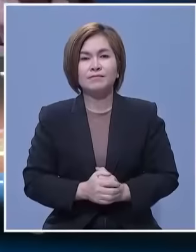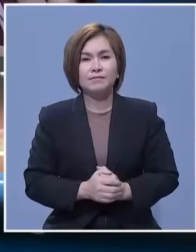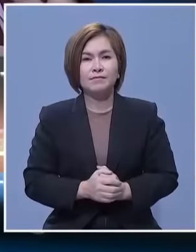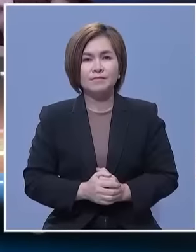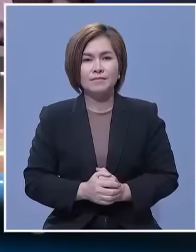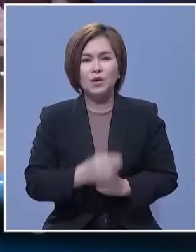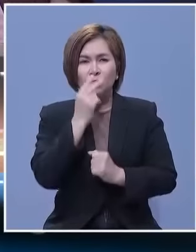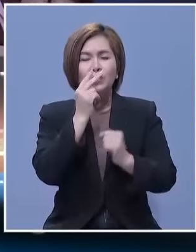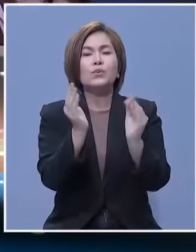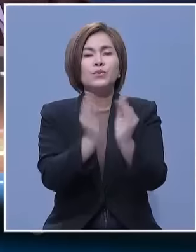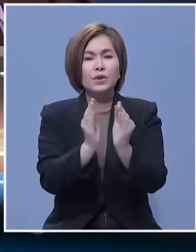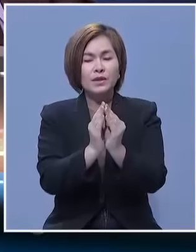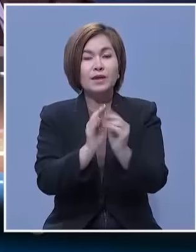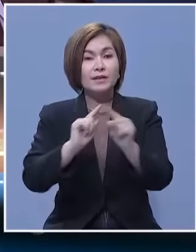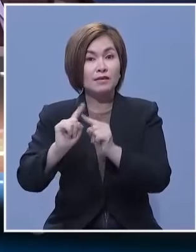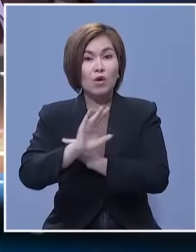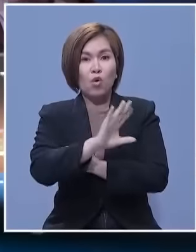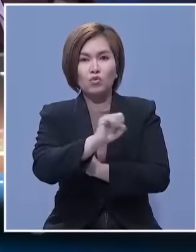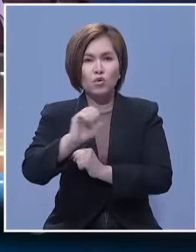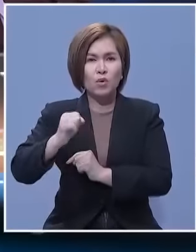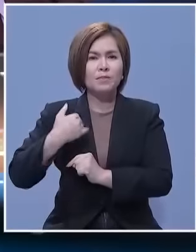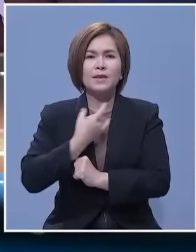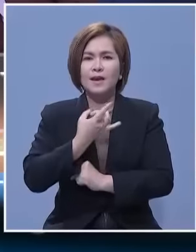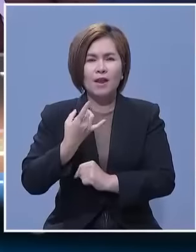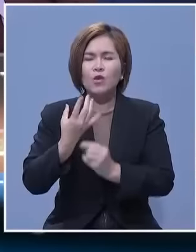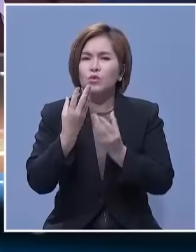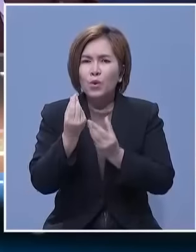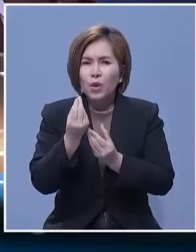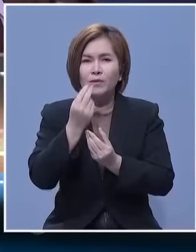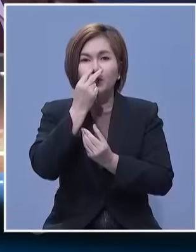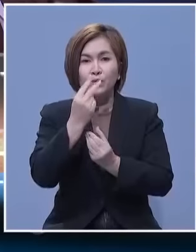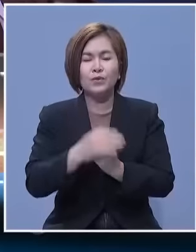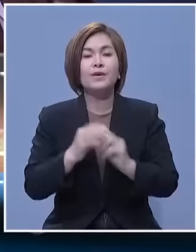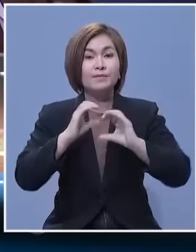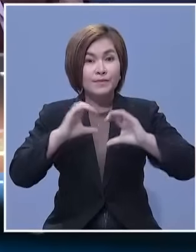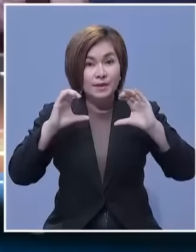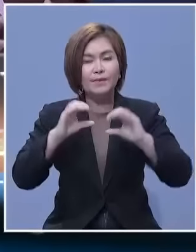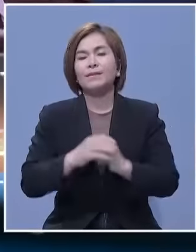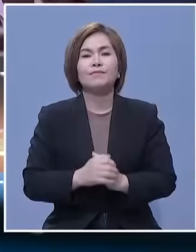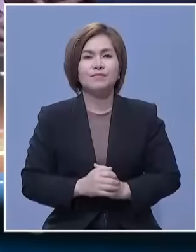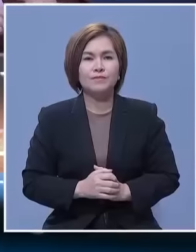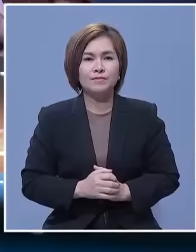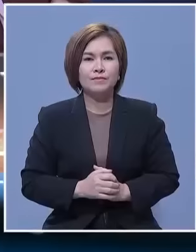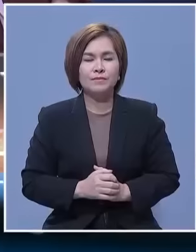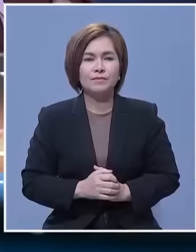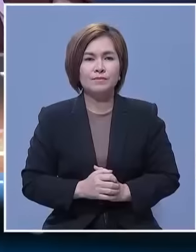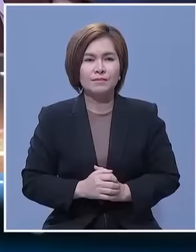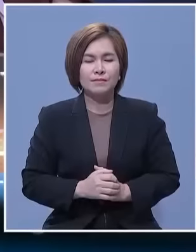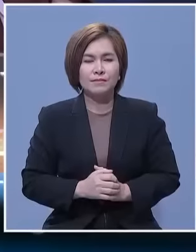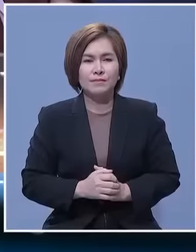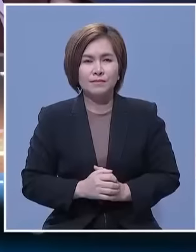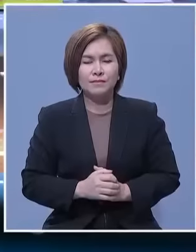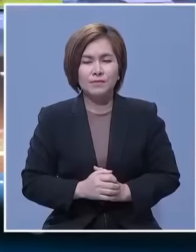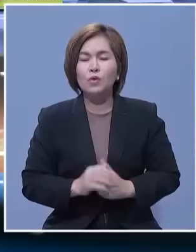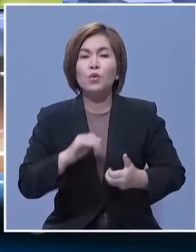ตามเดี๋ยวลองมาเช็คนะคะว่าจำนวนส.สของแต่ละพรรคเนี่ยมีเท่าไหร่กันบ้างค่ะฝ่ายรัฐบาลถ้าย้อนกลับไปที่รัฐบาลเศษฐาน1ึนะคะมี